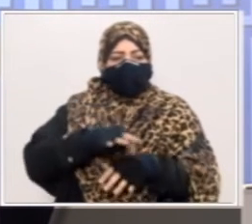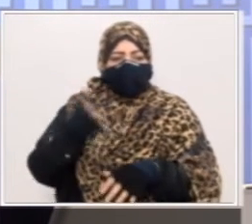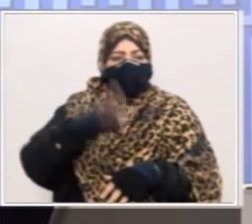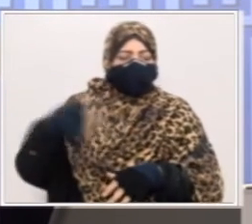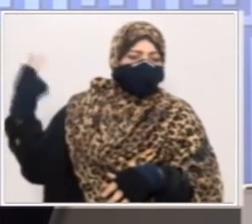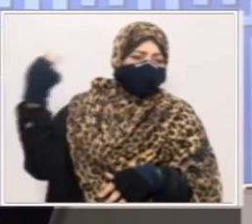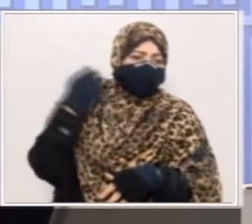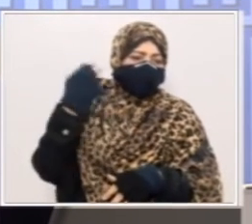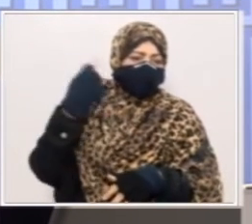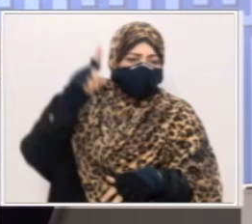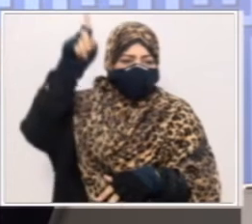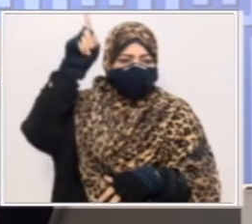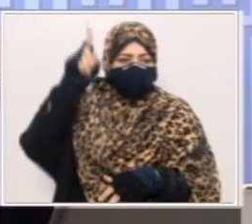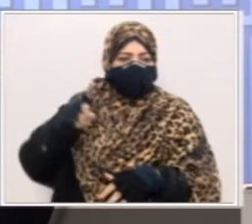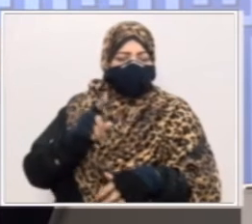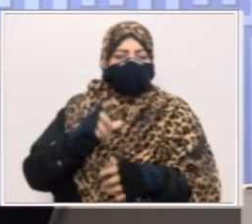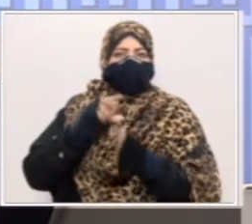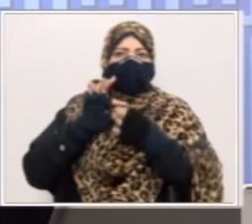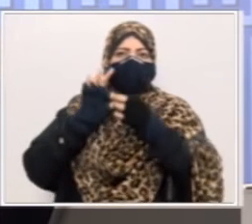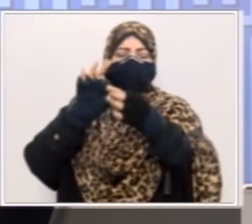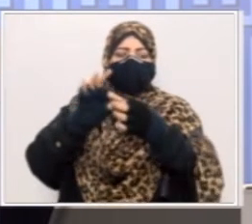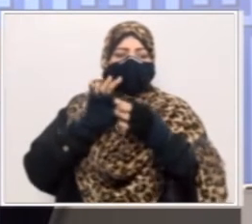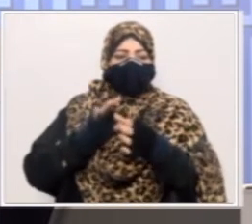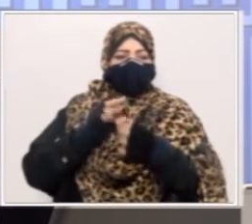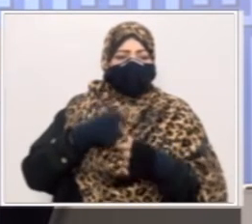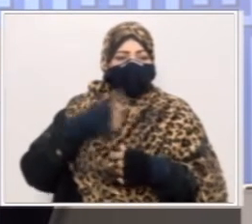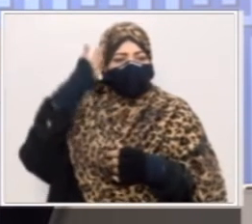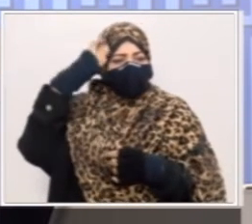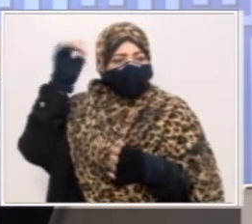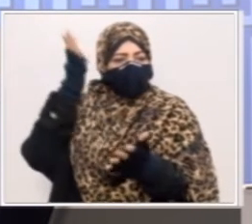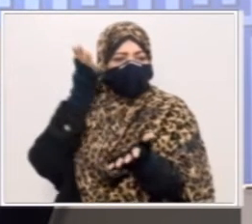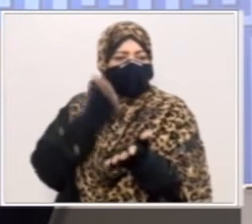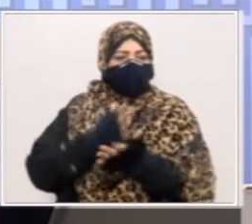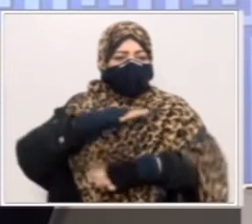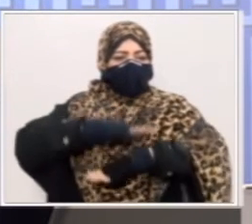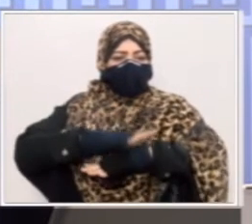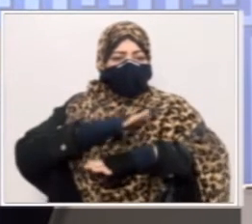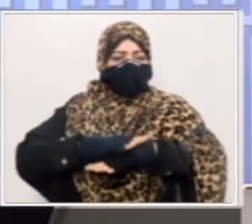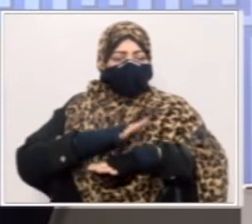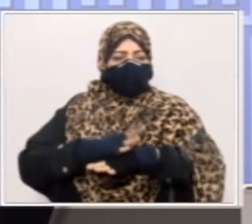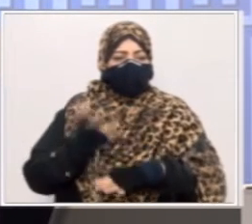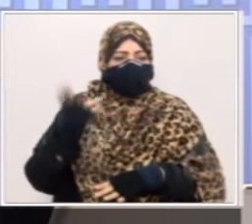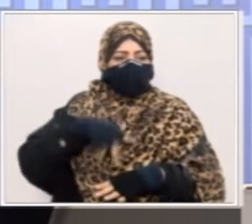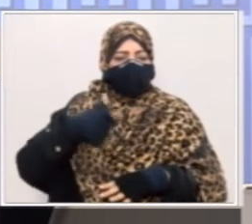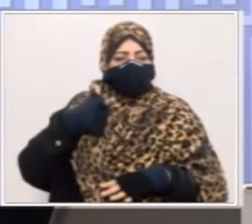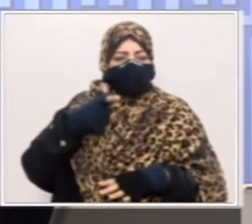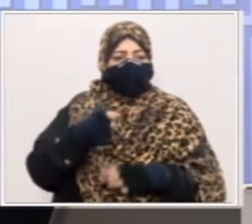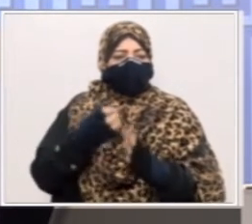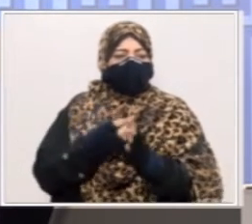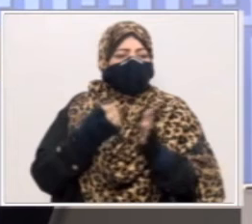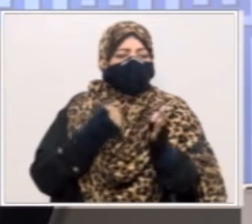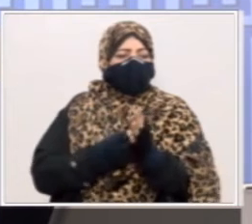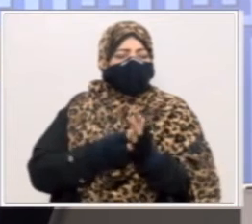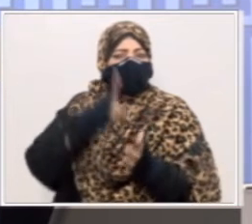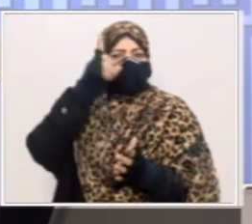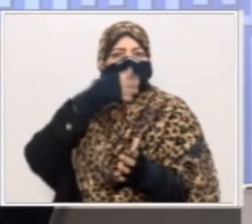به لعلكم تعقلون. ولا تقتلوا النفس التي حرم الله إلا بالحق. والله